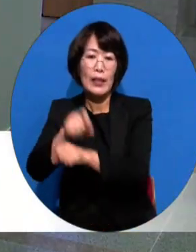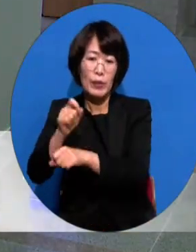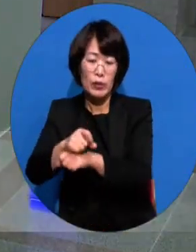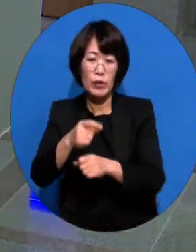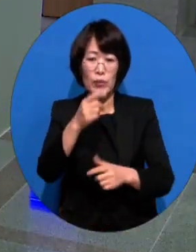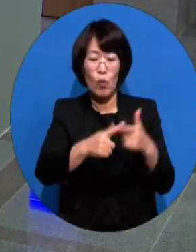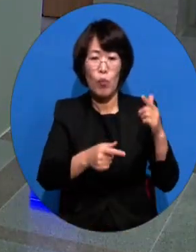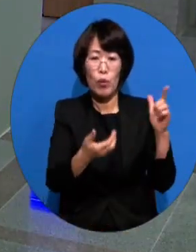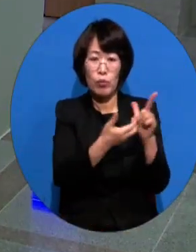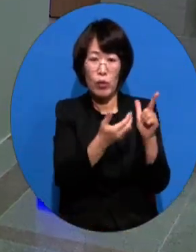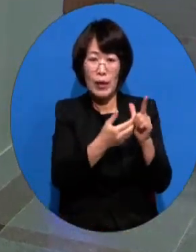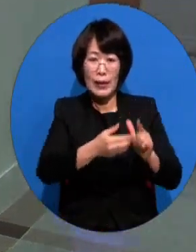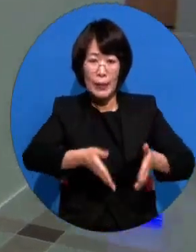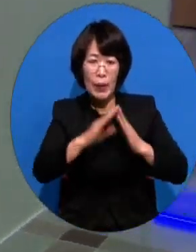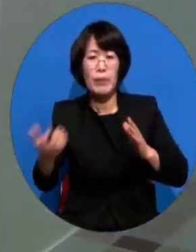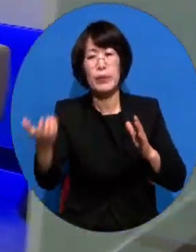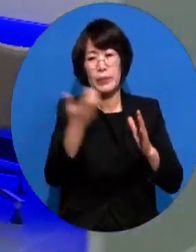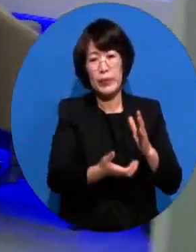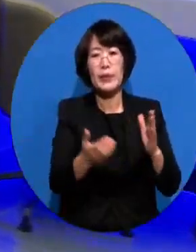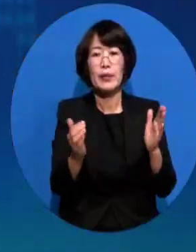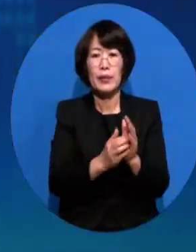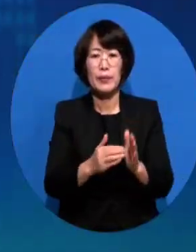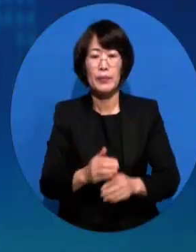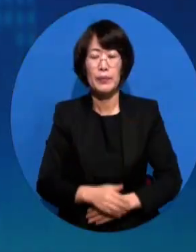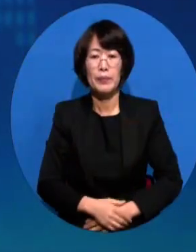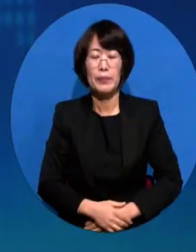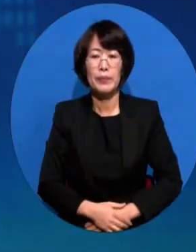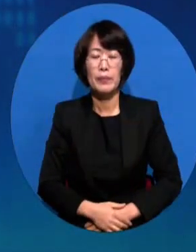신축 이전했습니다.